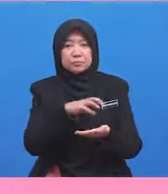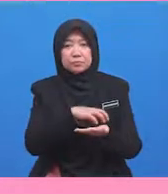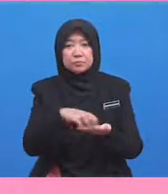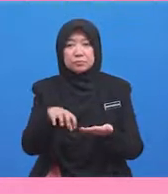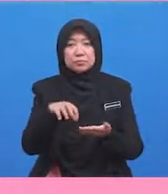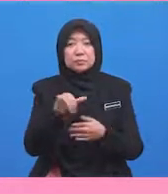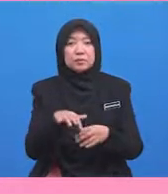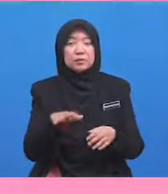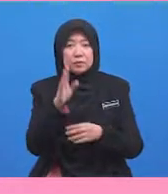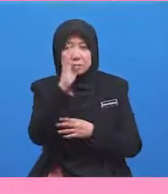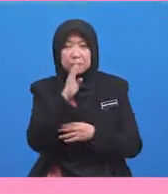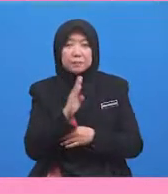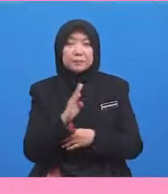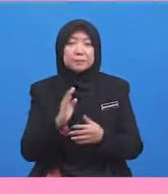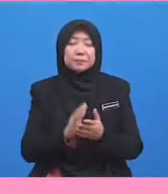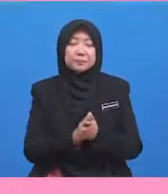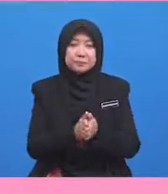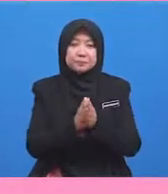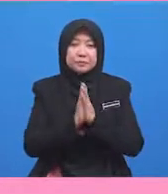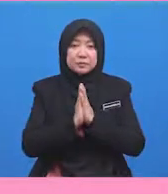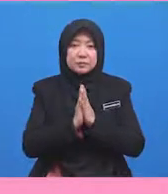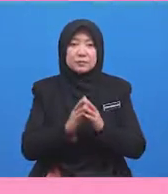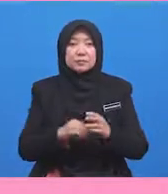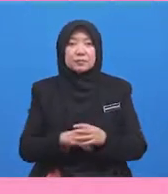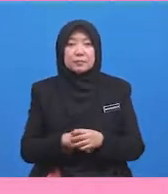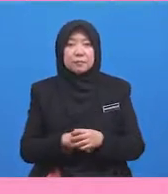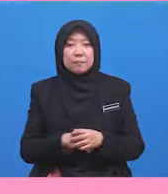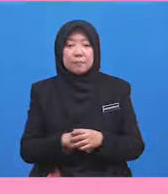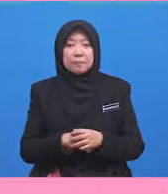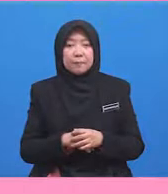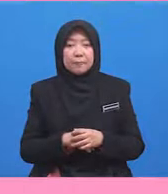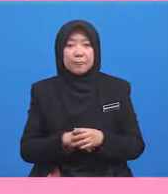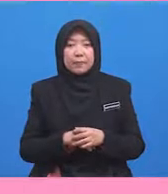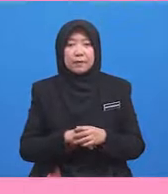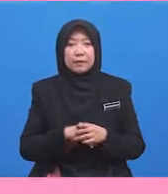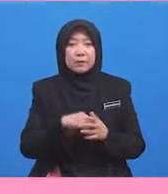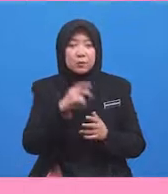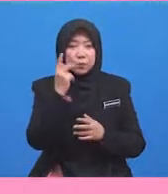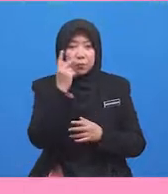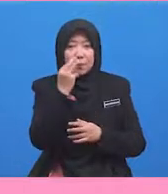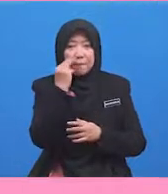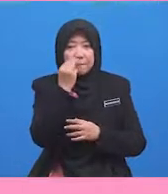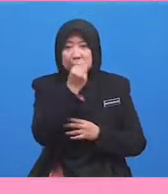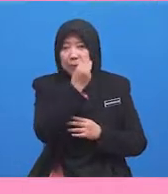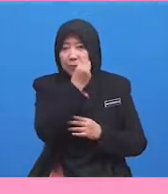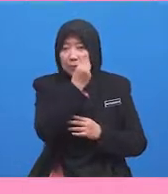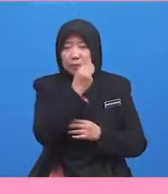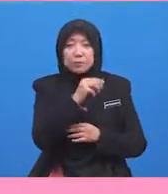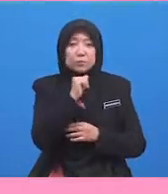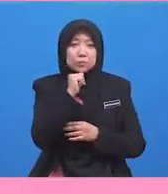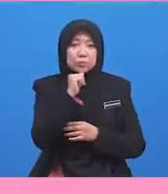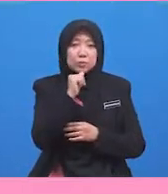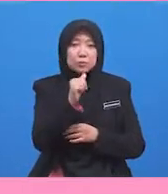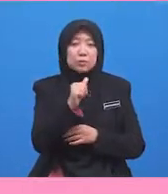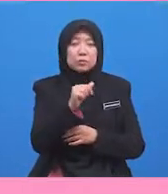yang tak pernah dipinta Sekuntum Mawar bukan